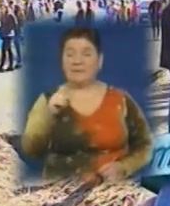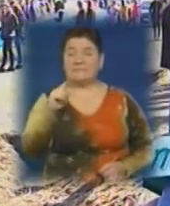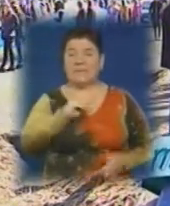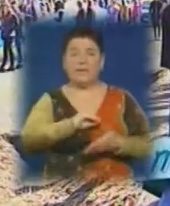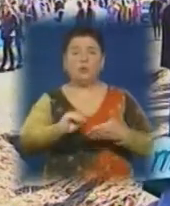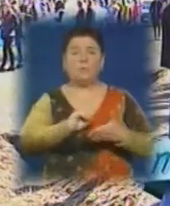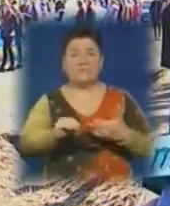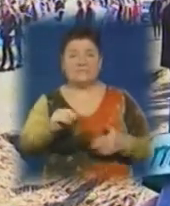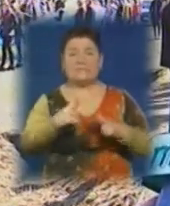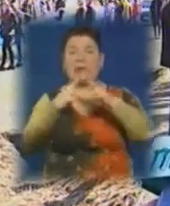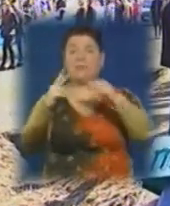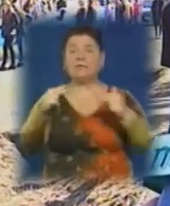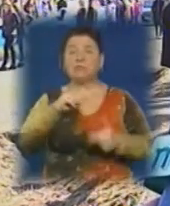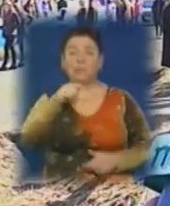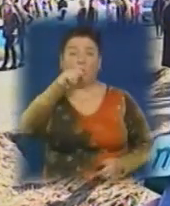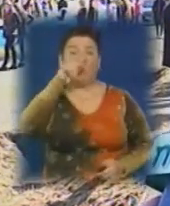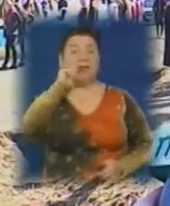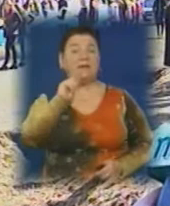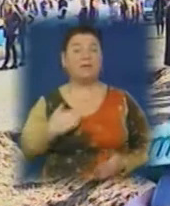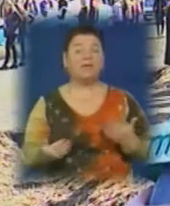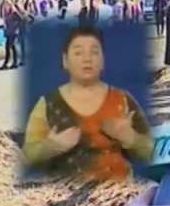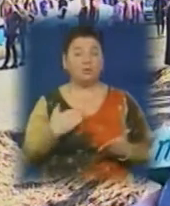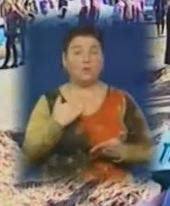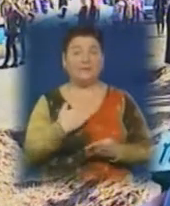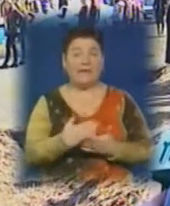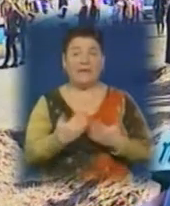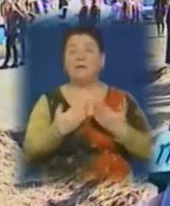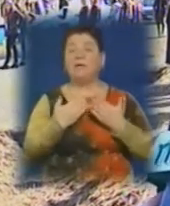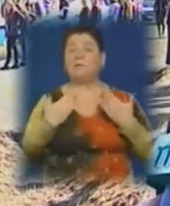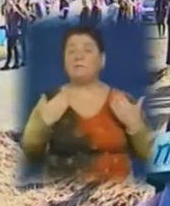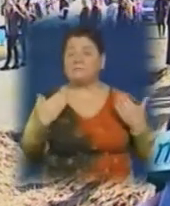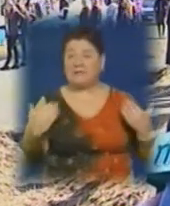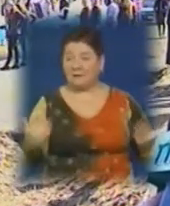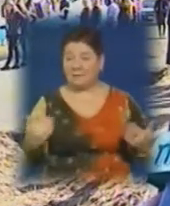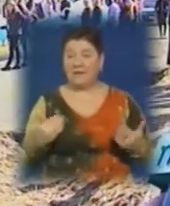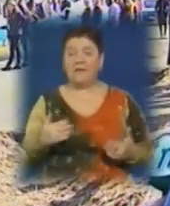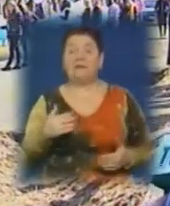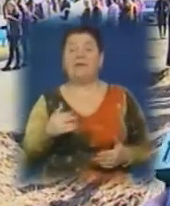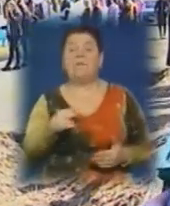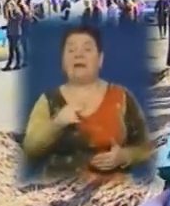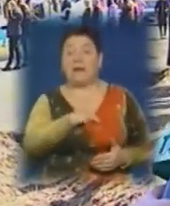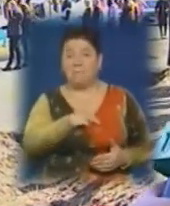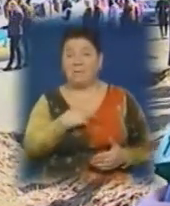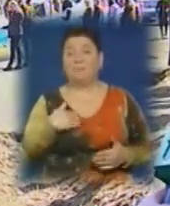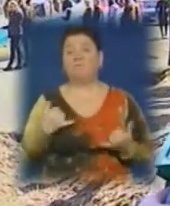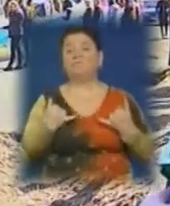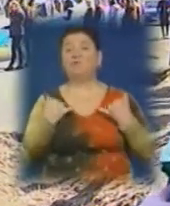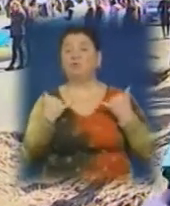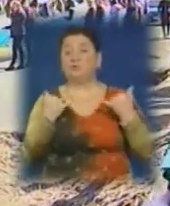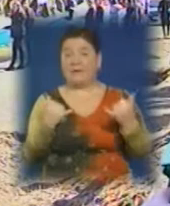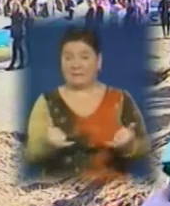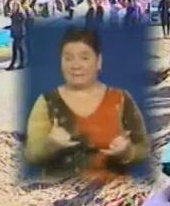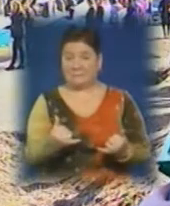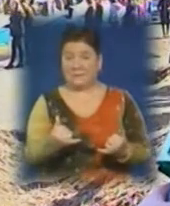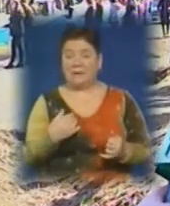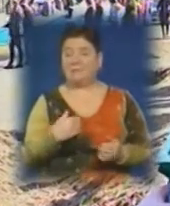літописець Карпатської України. І якщо ми маємо і музей Гринжа Донського, і ми маємо премії, тобто ми вшанували